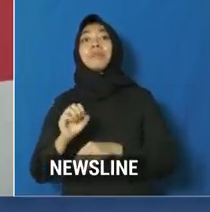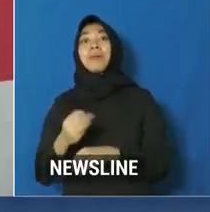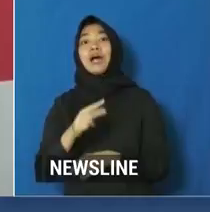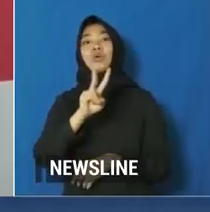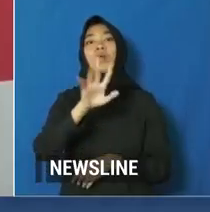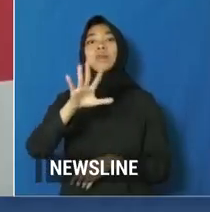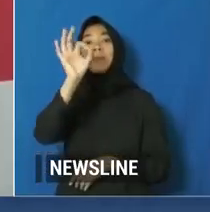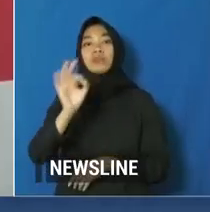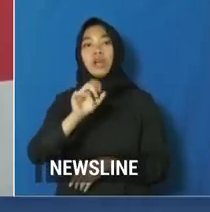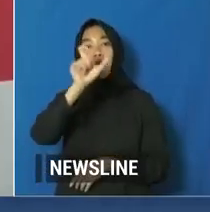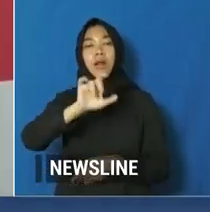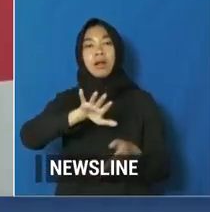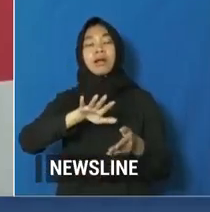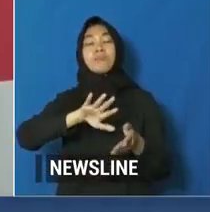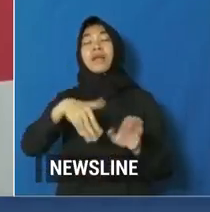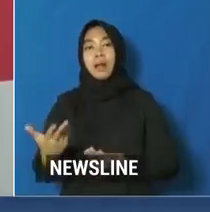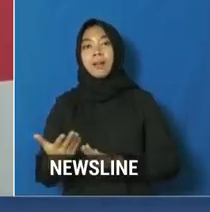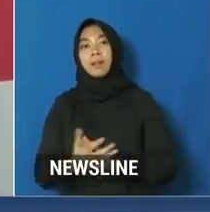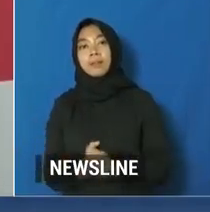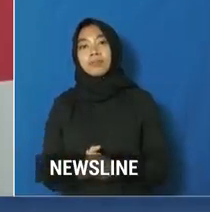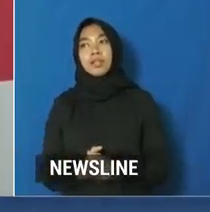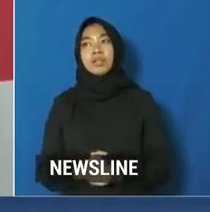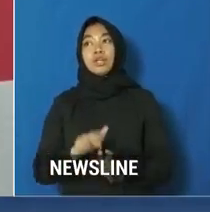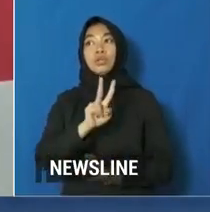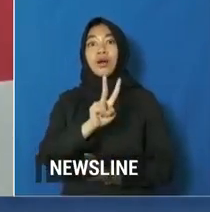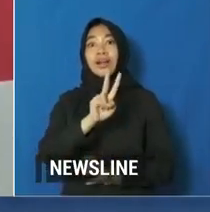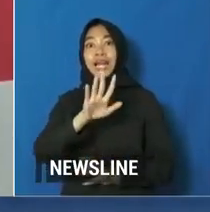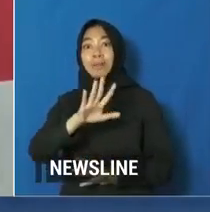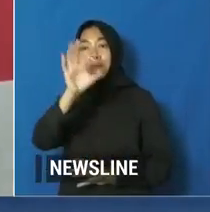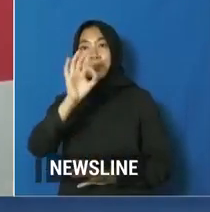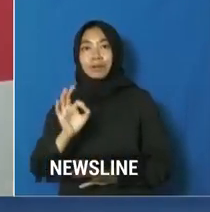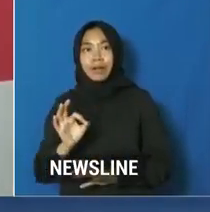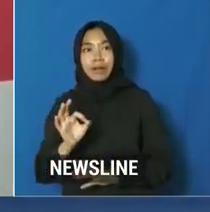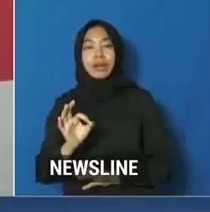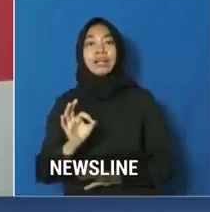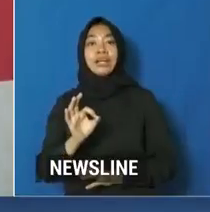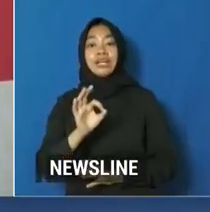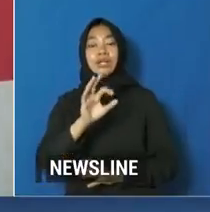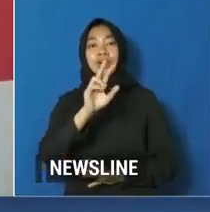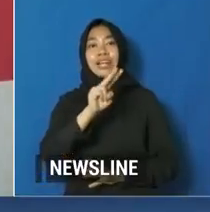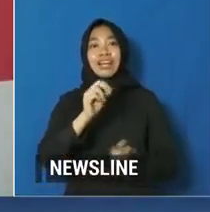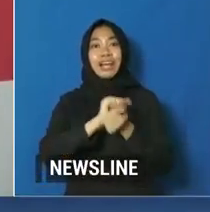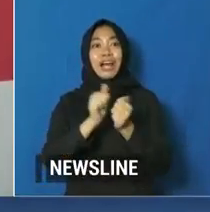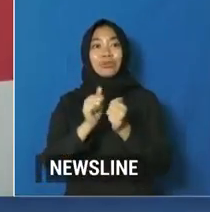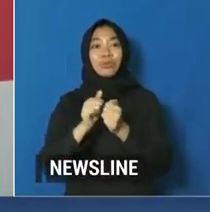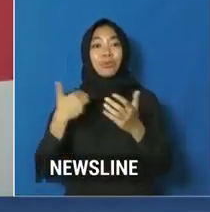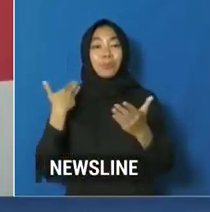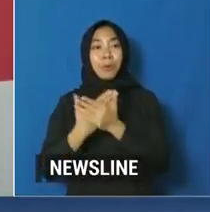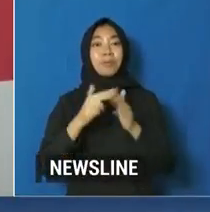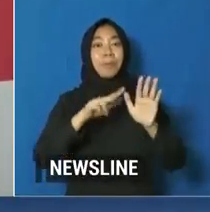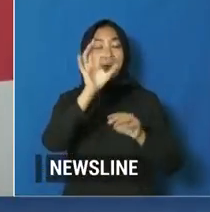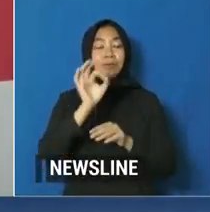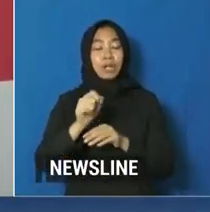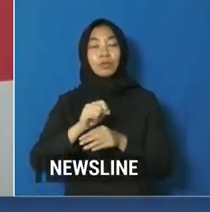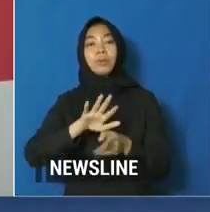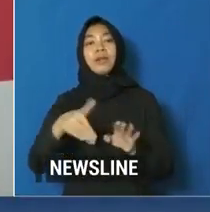25%. Total kematian 25% ini kurang lebih adalah sekitar 8% dari total kasus yang kita rawat. Angka